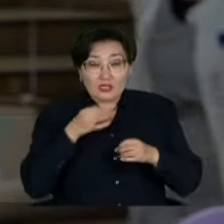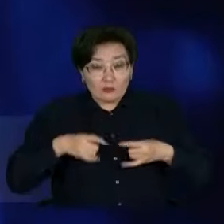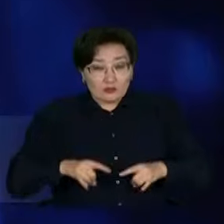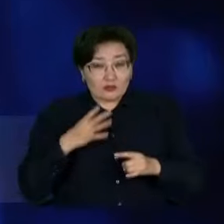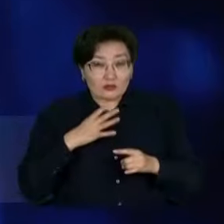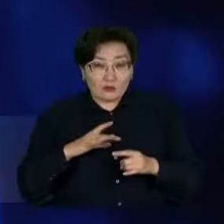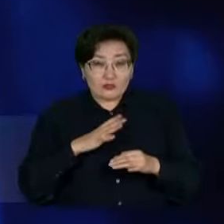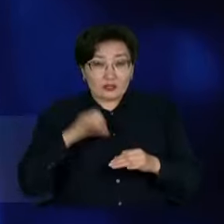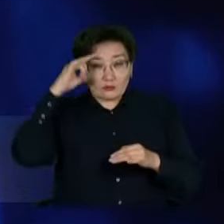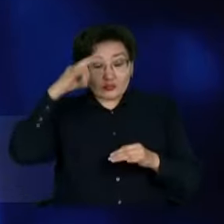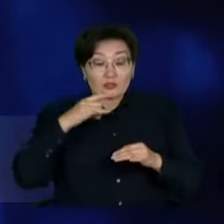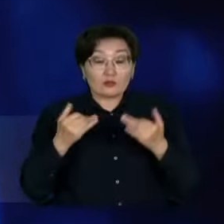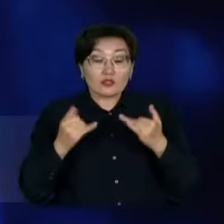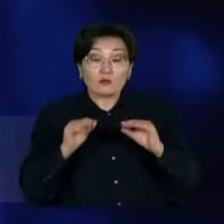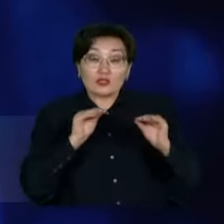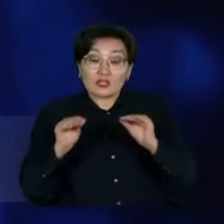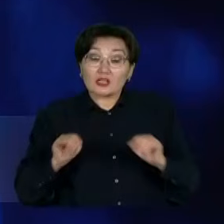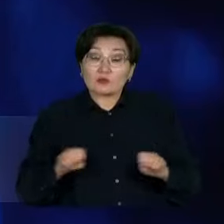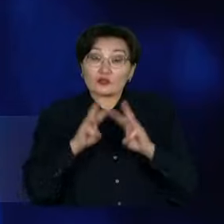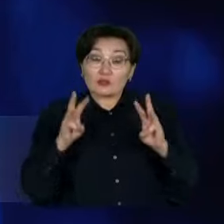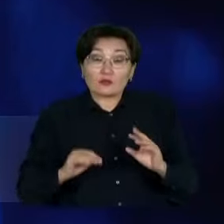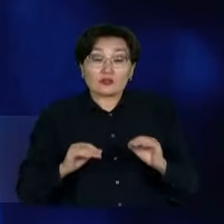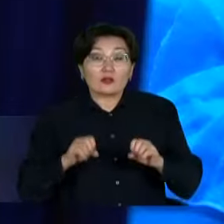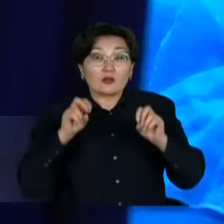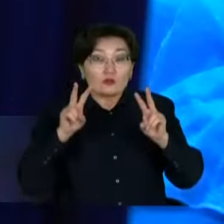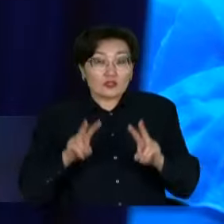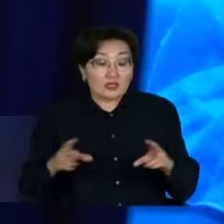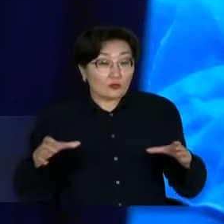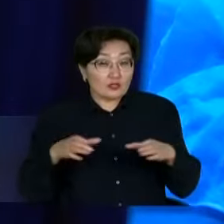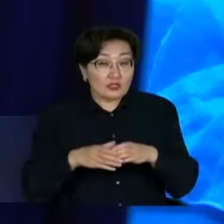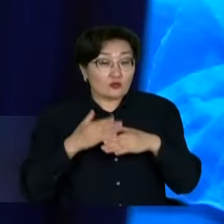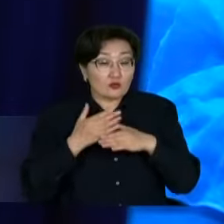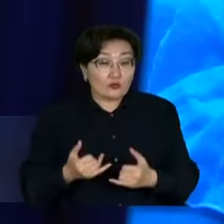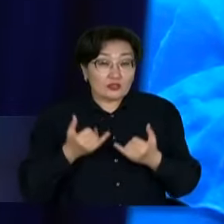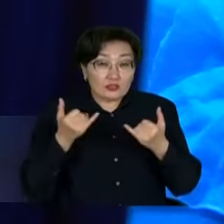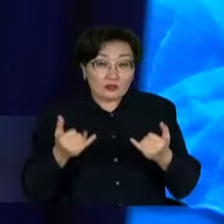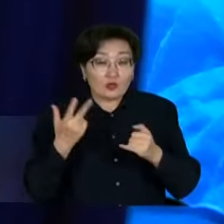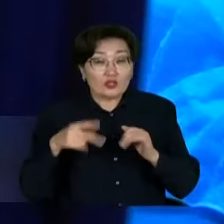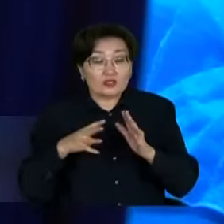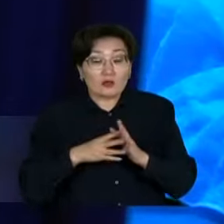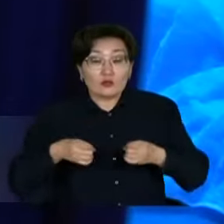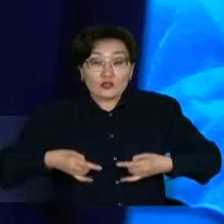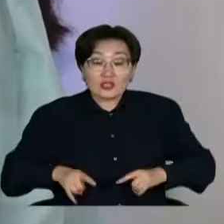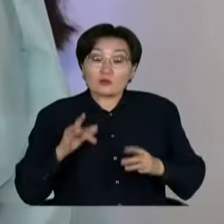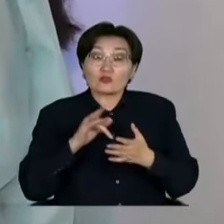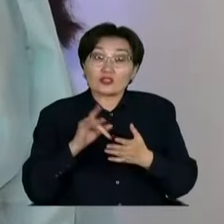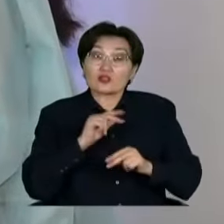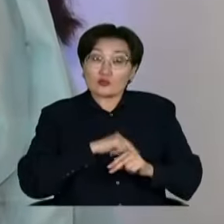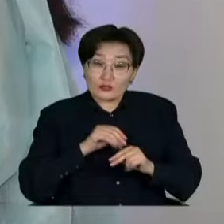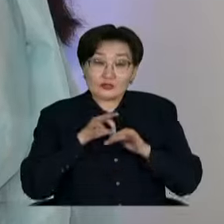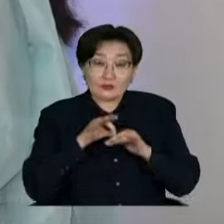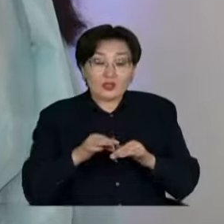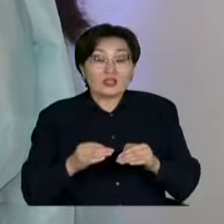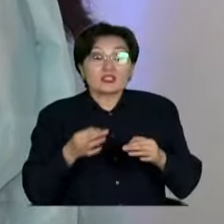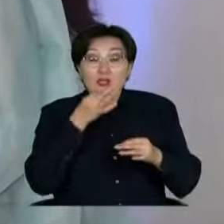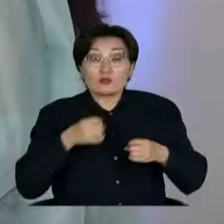келді. Елімізде заманауы жабдықтармен қамтылған жоғары мамандандырылған кешенді көмек көрсету үшін 39 перинаталдық орталық жұмыс істейді. Шала